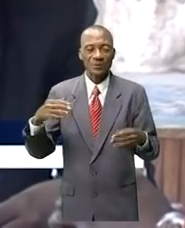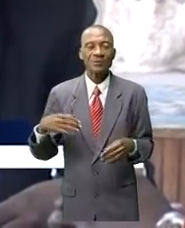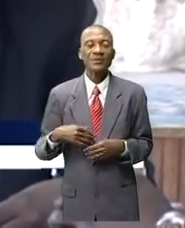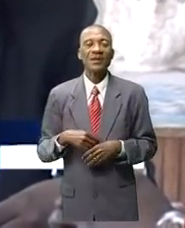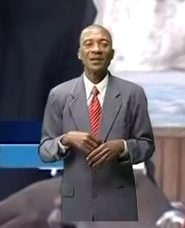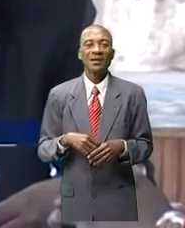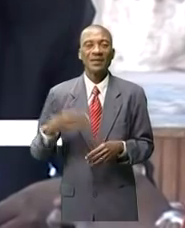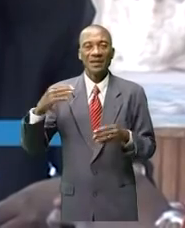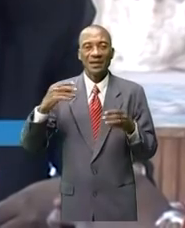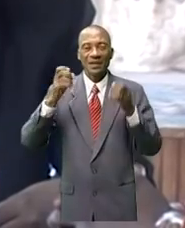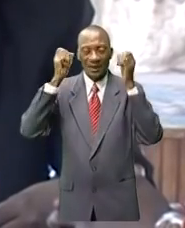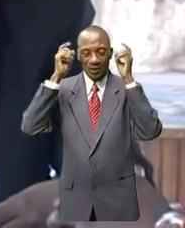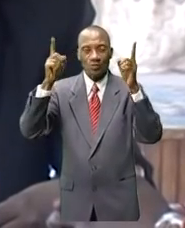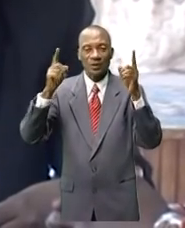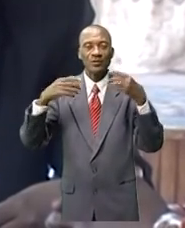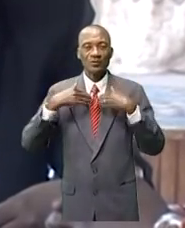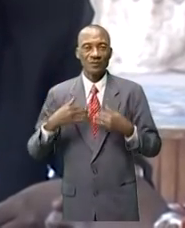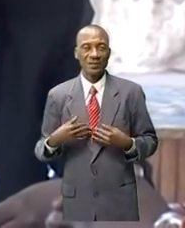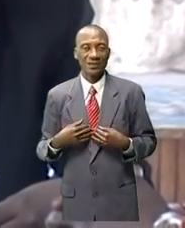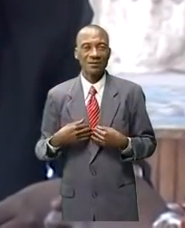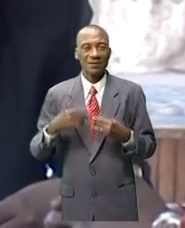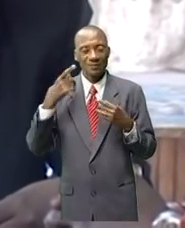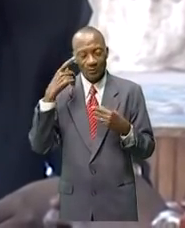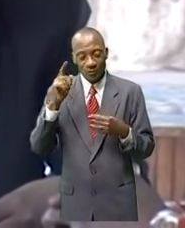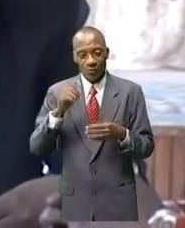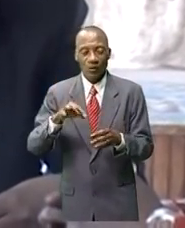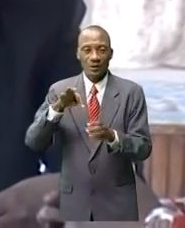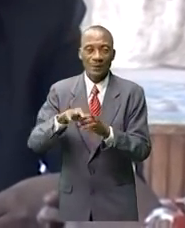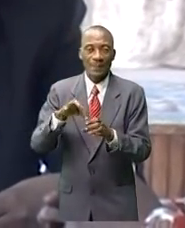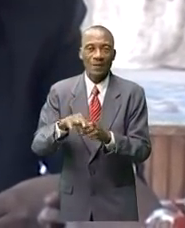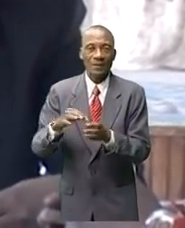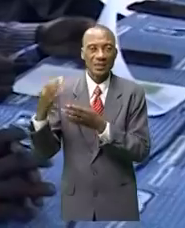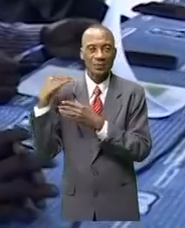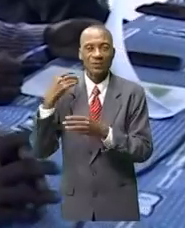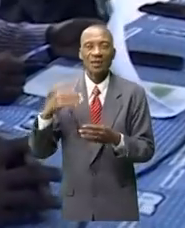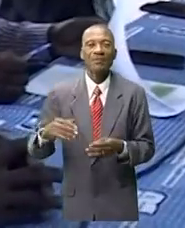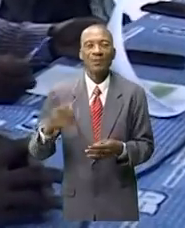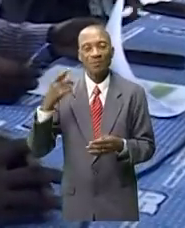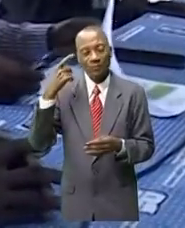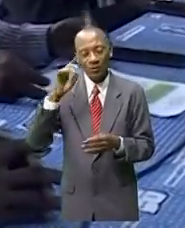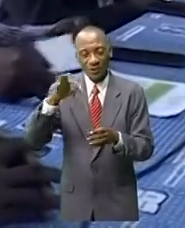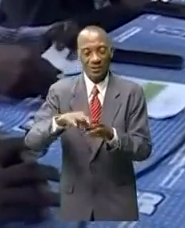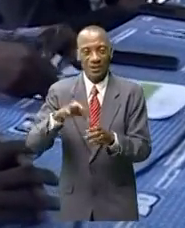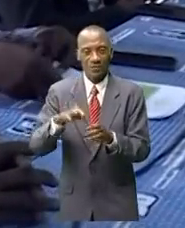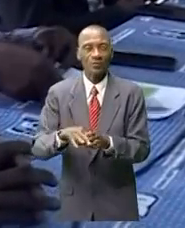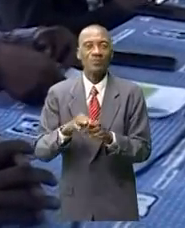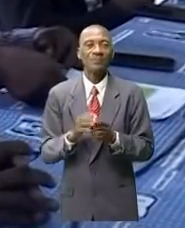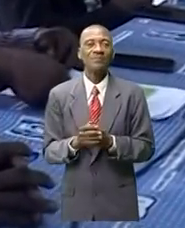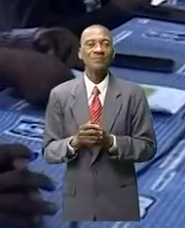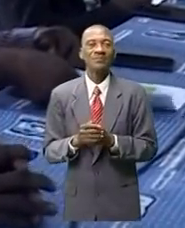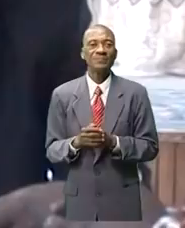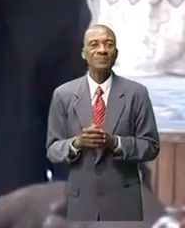électorale, afin de faire participer massivement les jeunes au processus électoral.